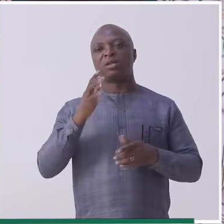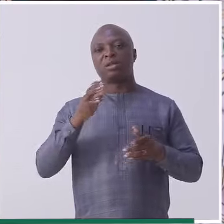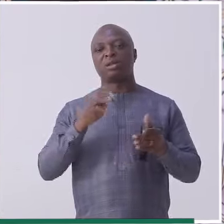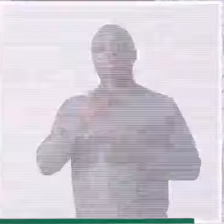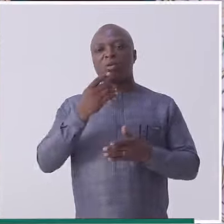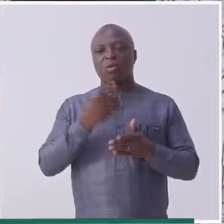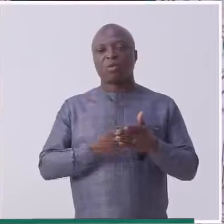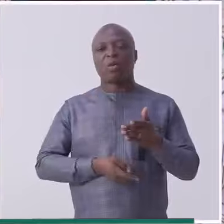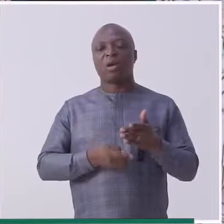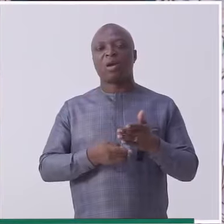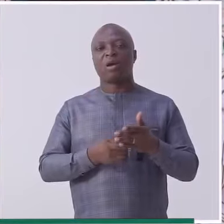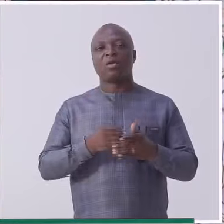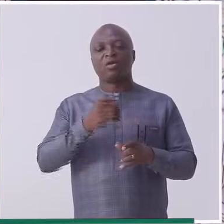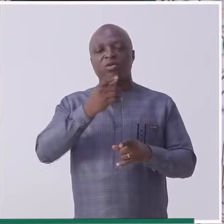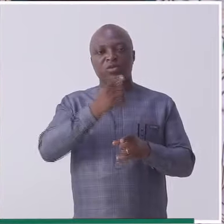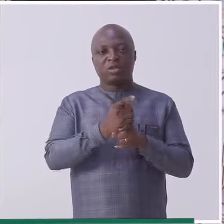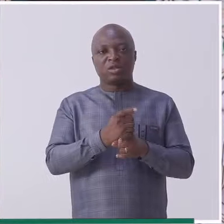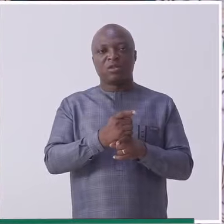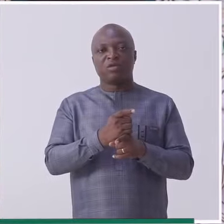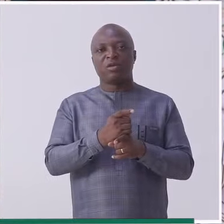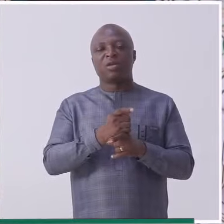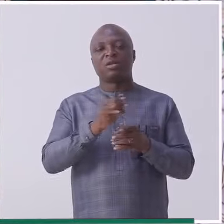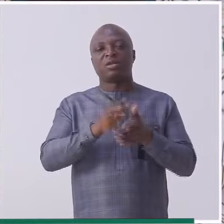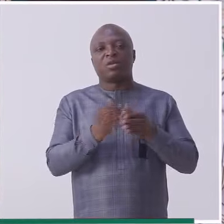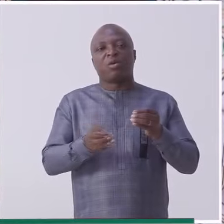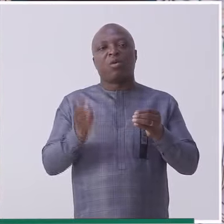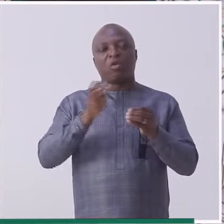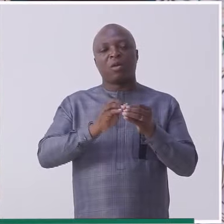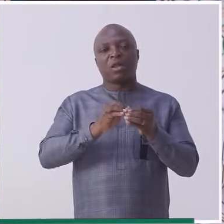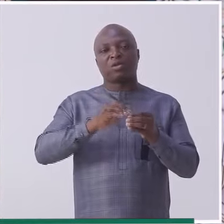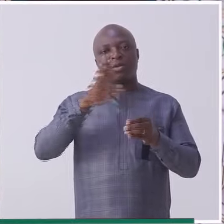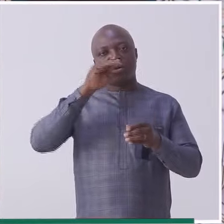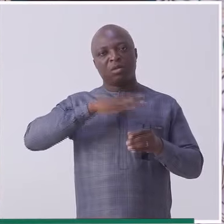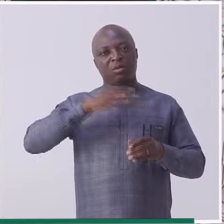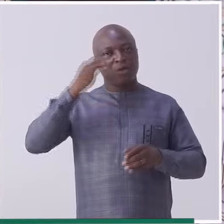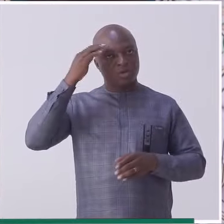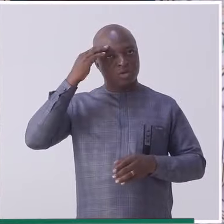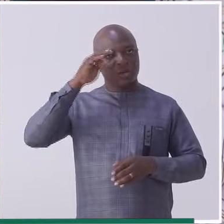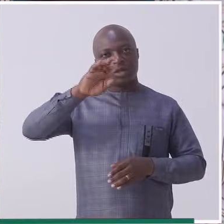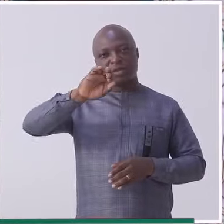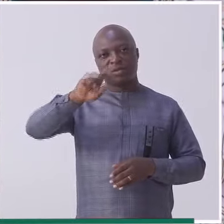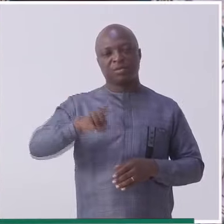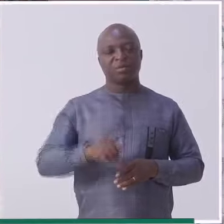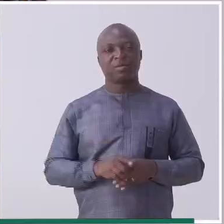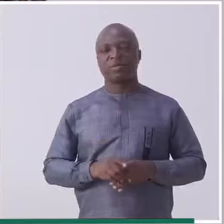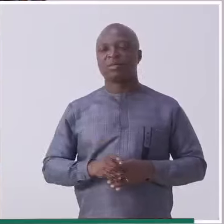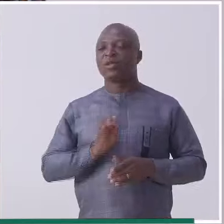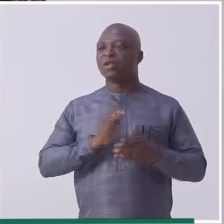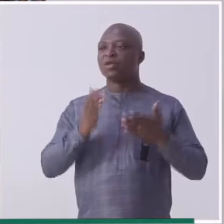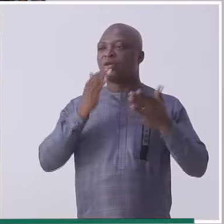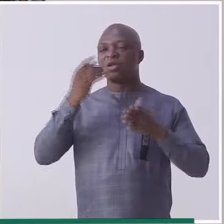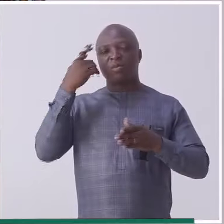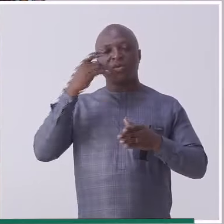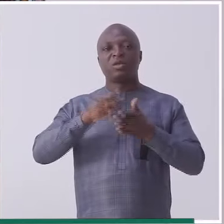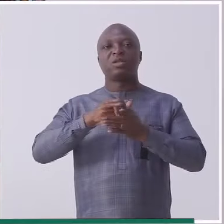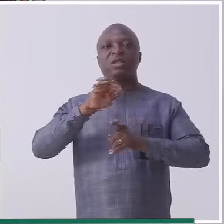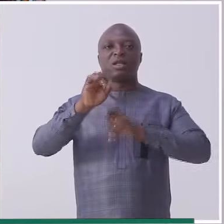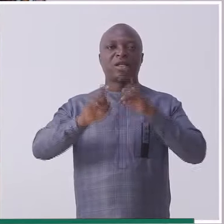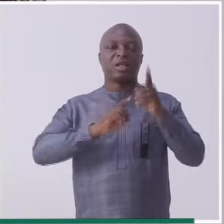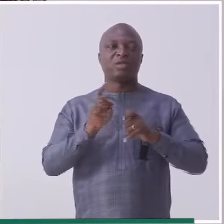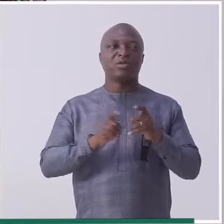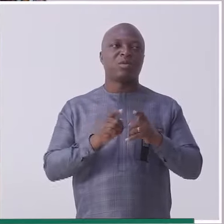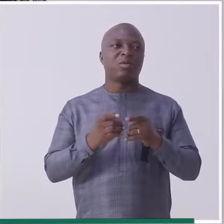500 000 francs. Qu'est-ce qui justifie cette augmentation, monsieur le ministre? Je vous remercie pour cette question qui est